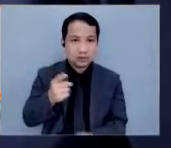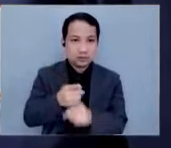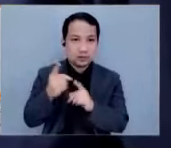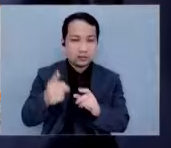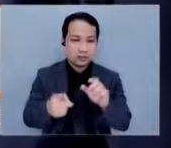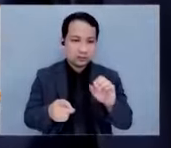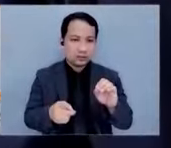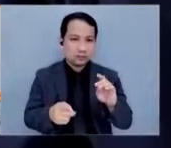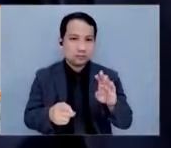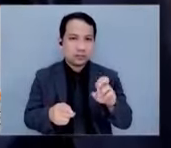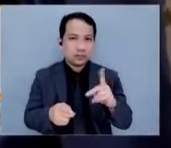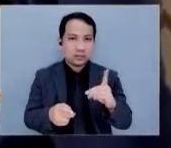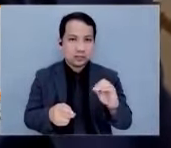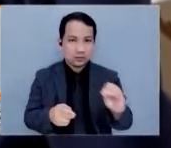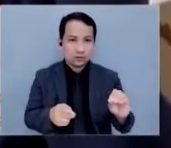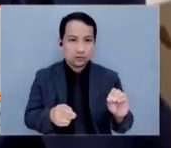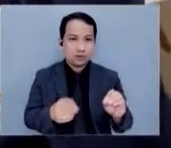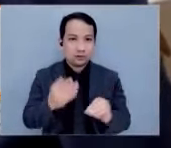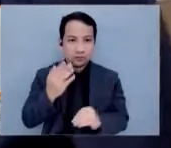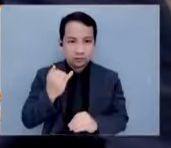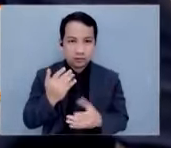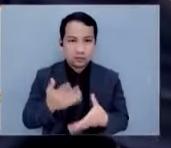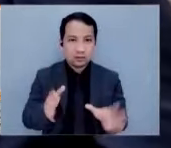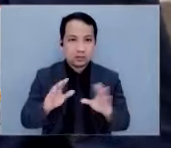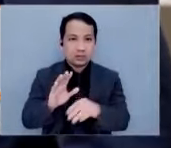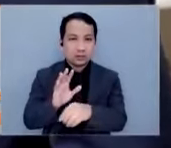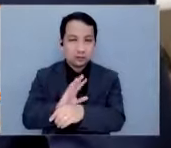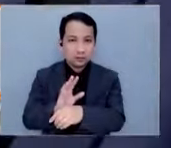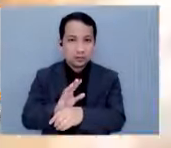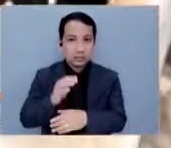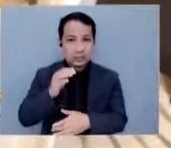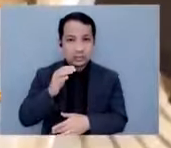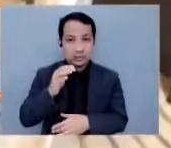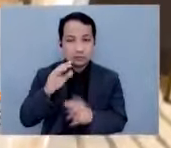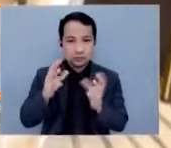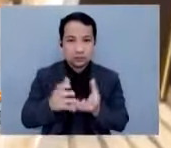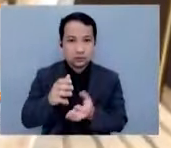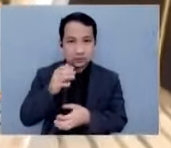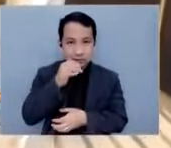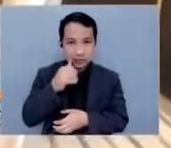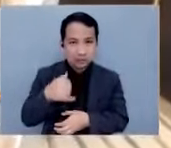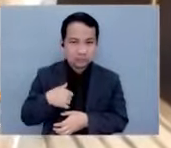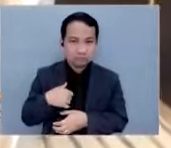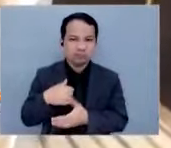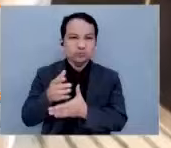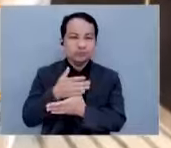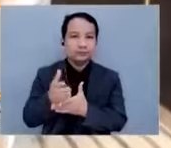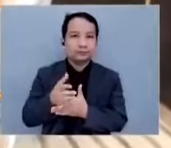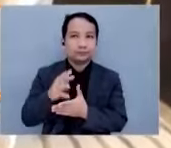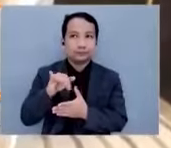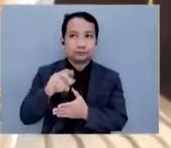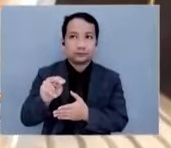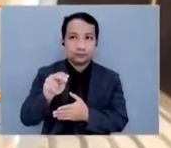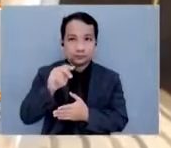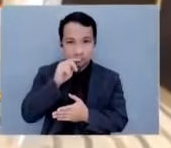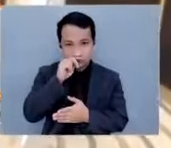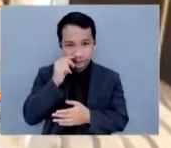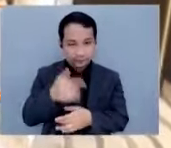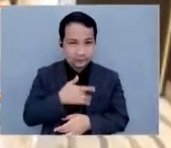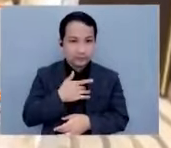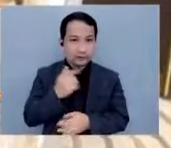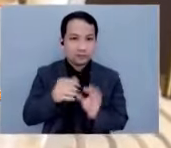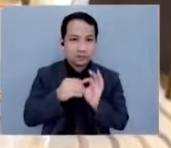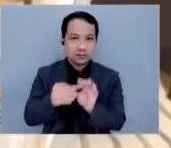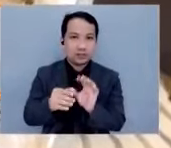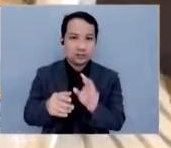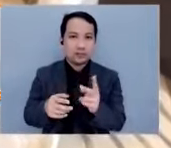Bernardo. Matapos naman ang kanilang world premiere kahapon, na ibahagi sina Janela at Win ang kanilang feels nang maka 2-on-1